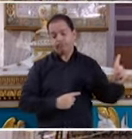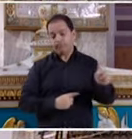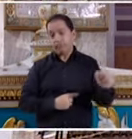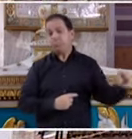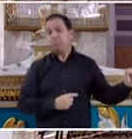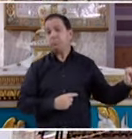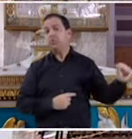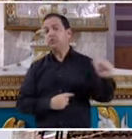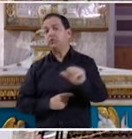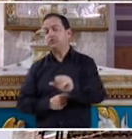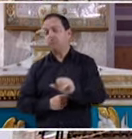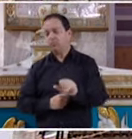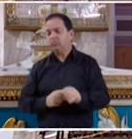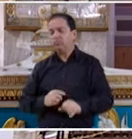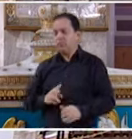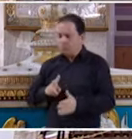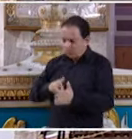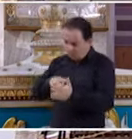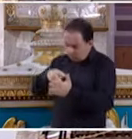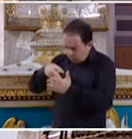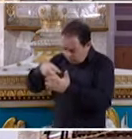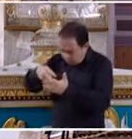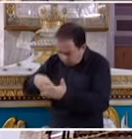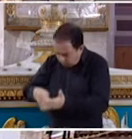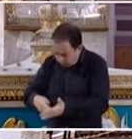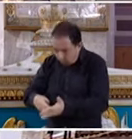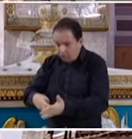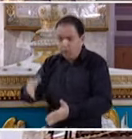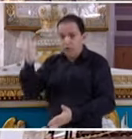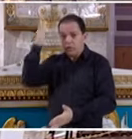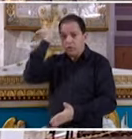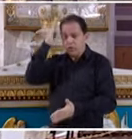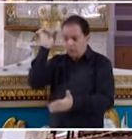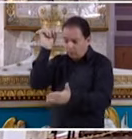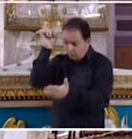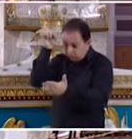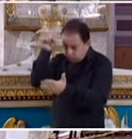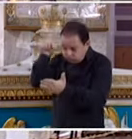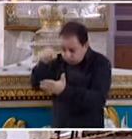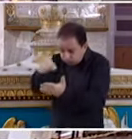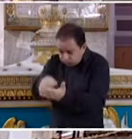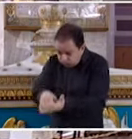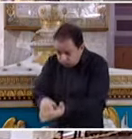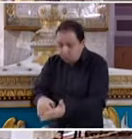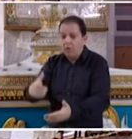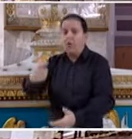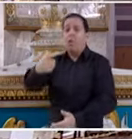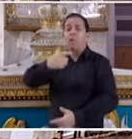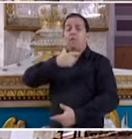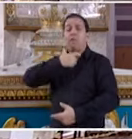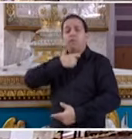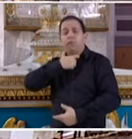υπέστρεψε με τα φωνής μεγάλης, δοξάζον τον Θεόν,